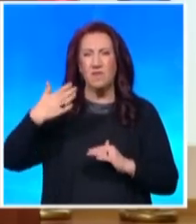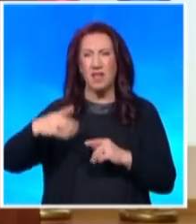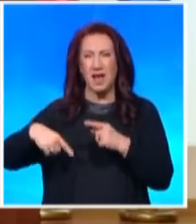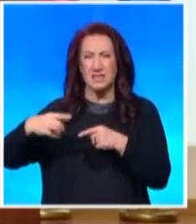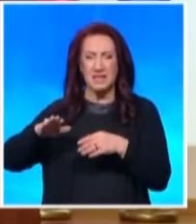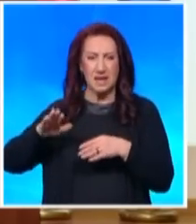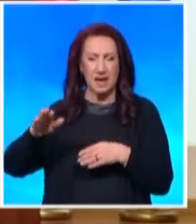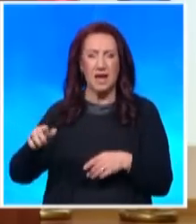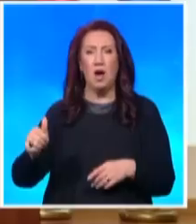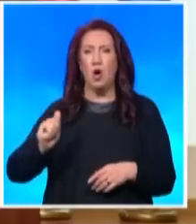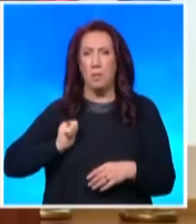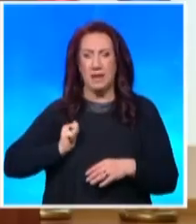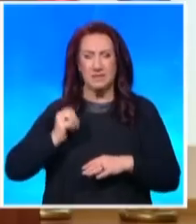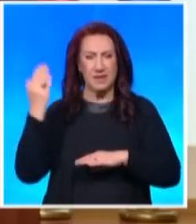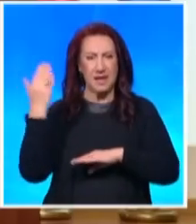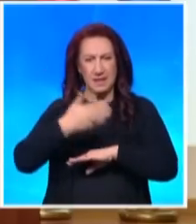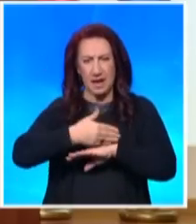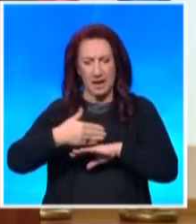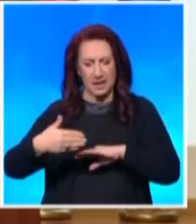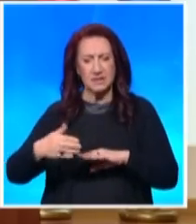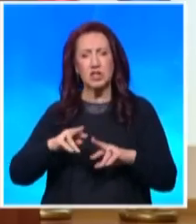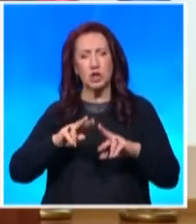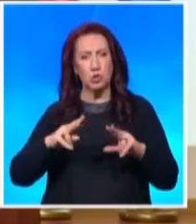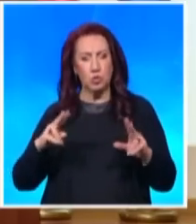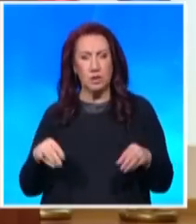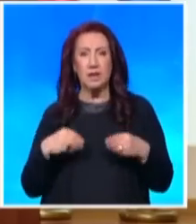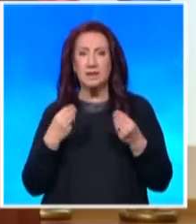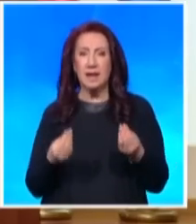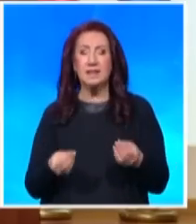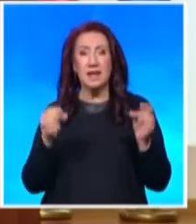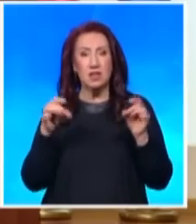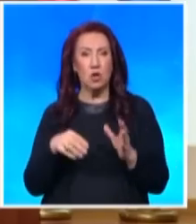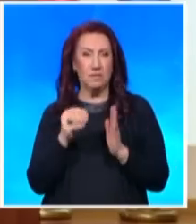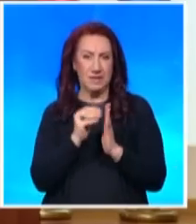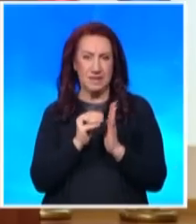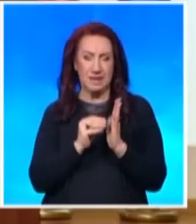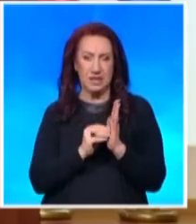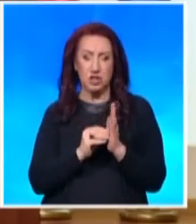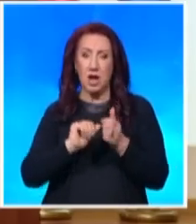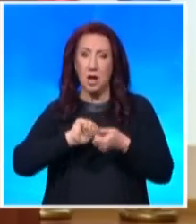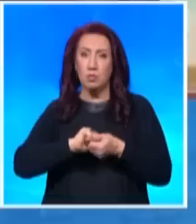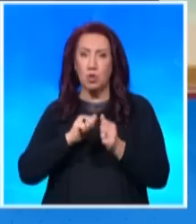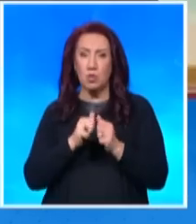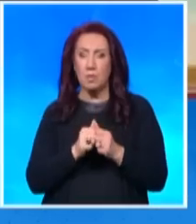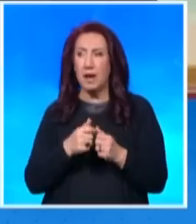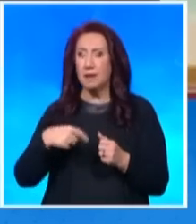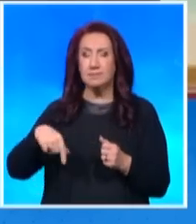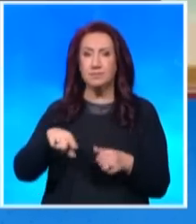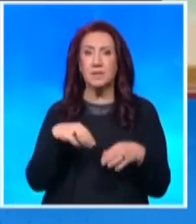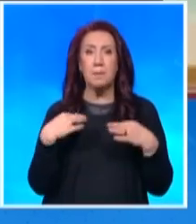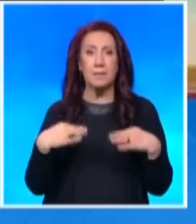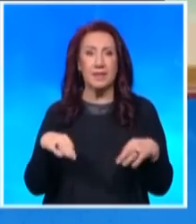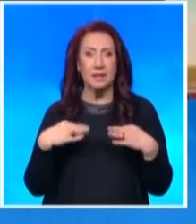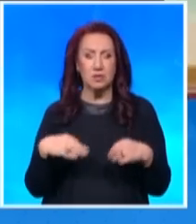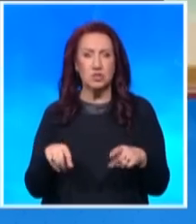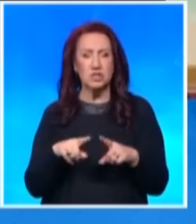ни. И даде нови задачи – борбата с бедността и препоръча на министрите да не се отказват от